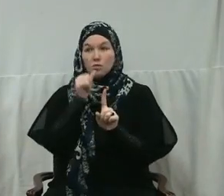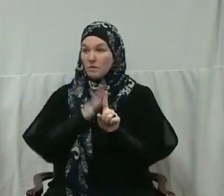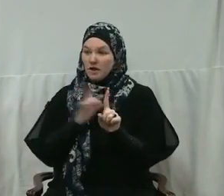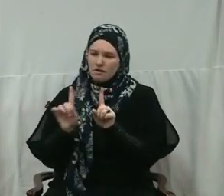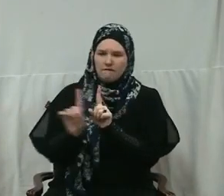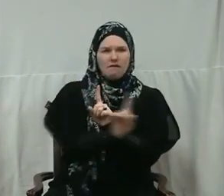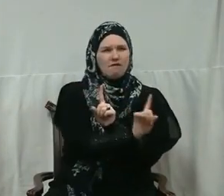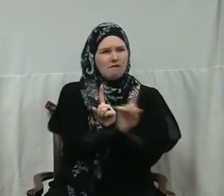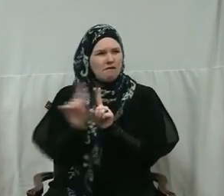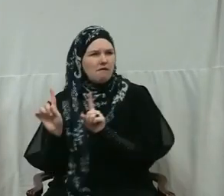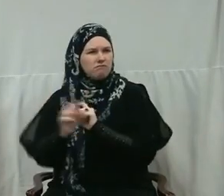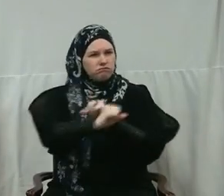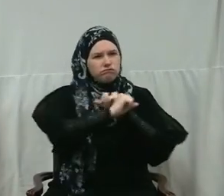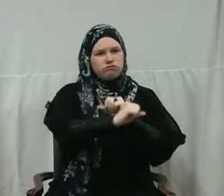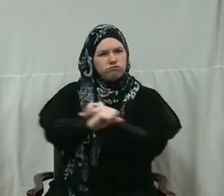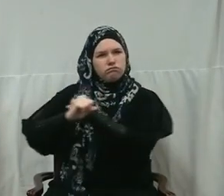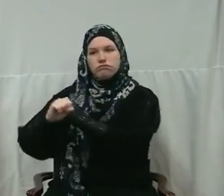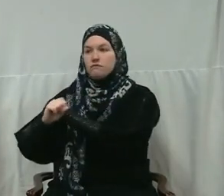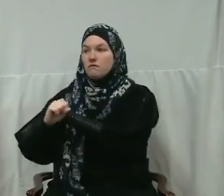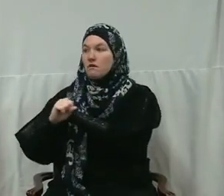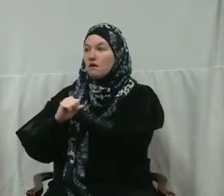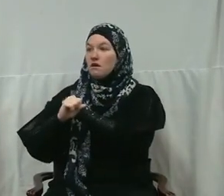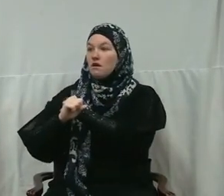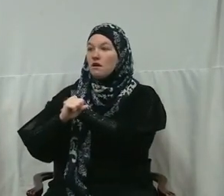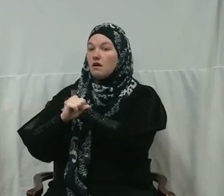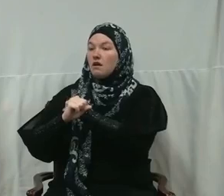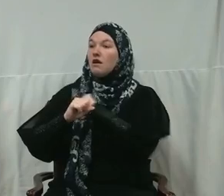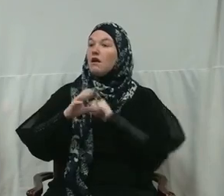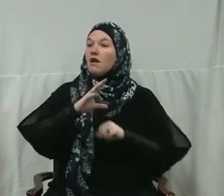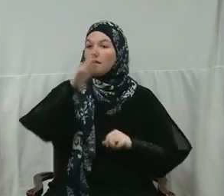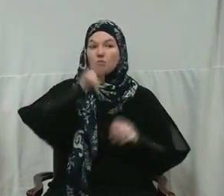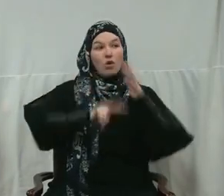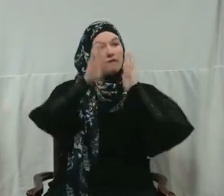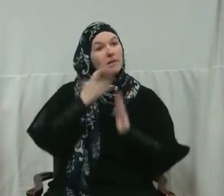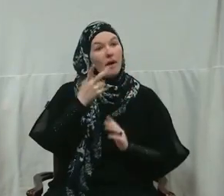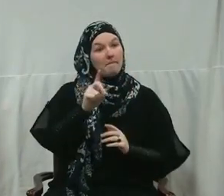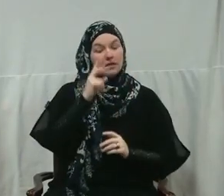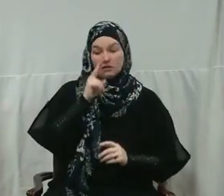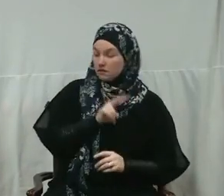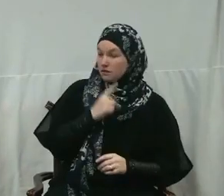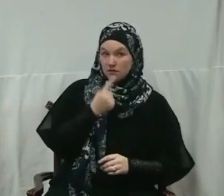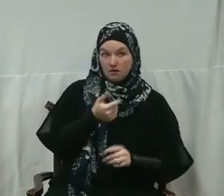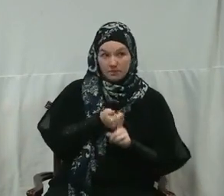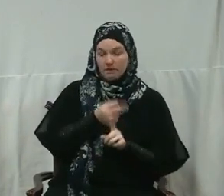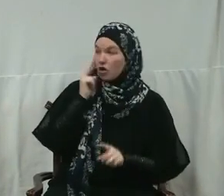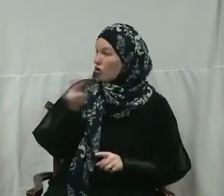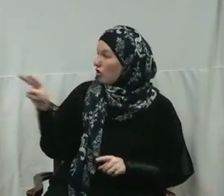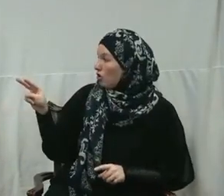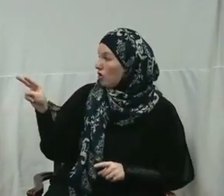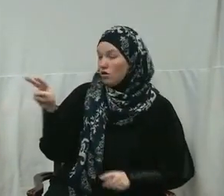ﷺ, about whom he said, I never looked to my right, nor did I look to my left, nor